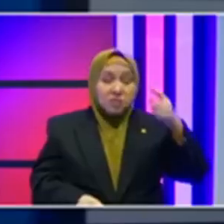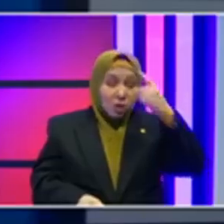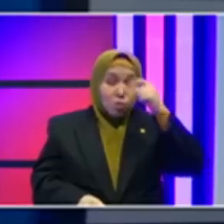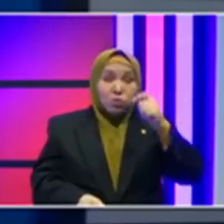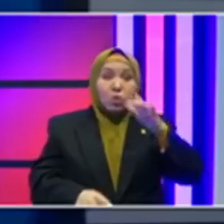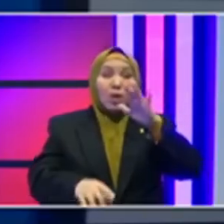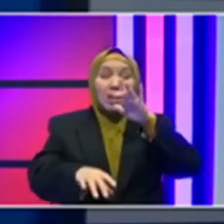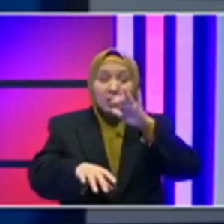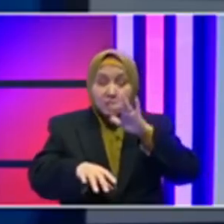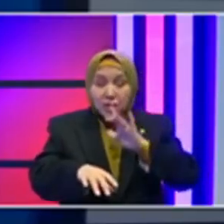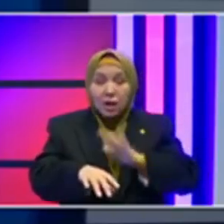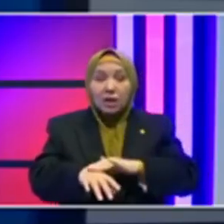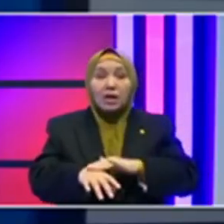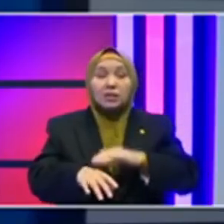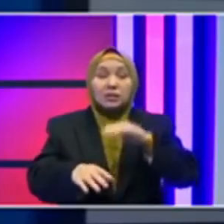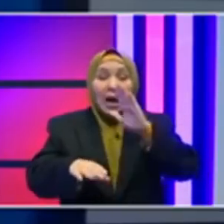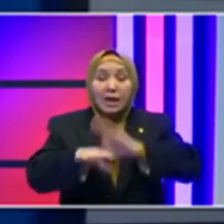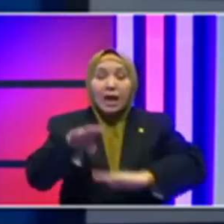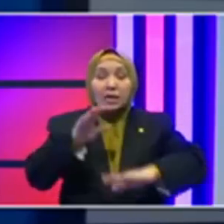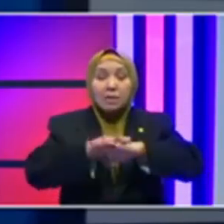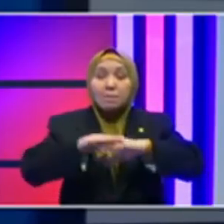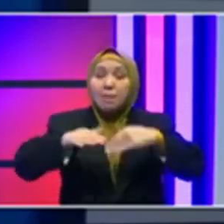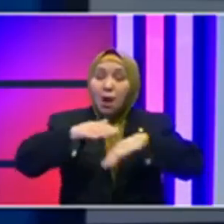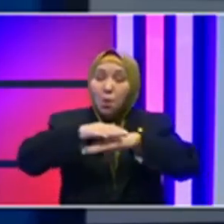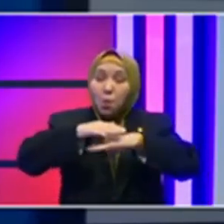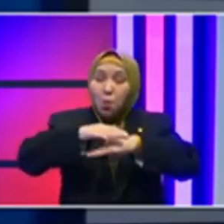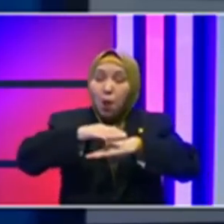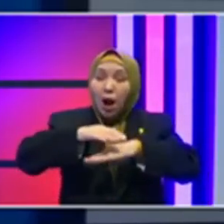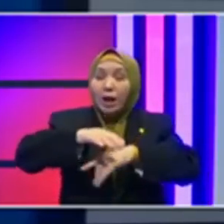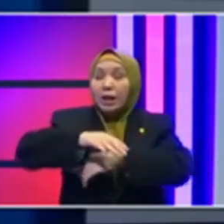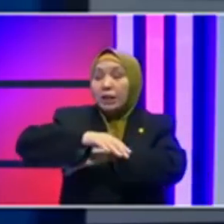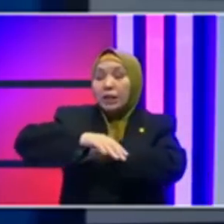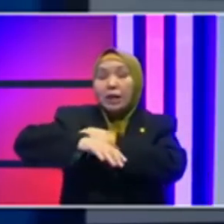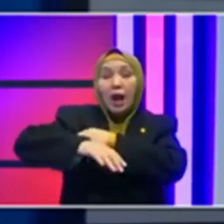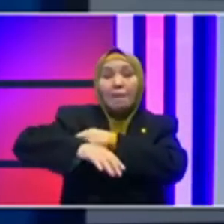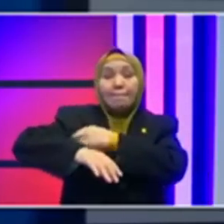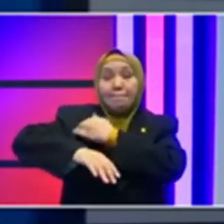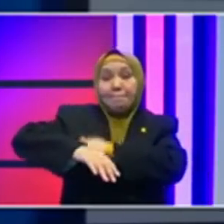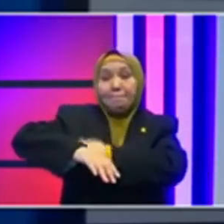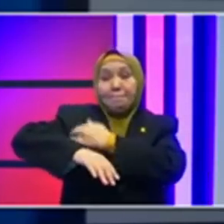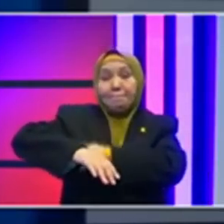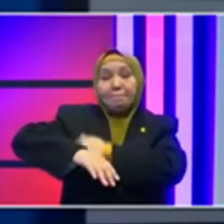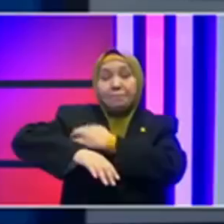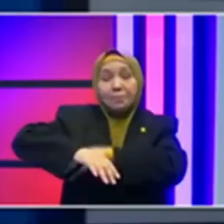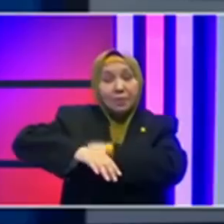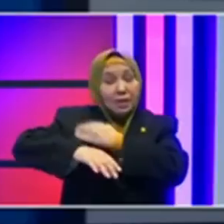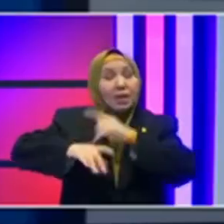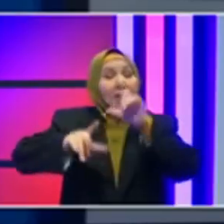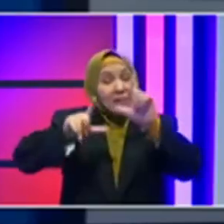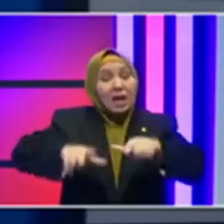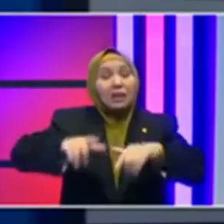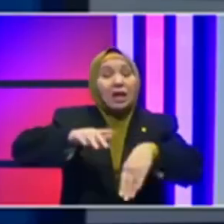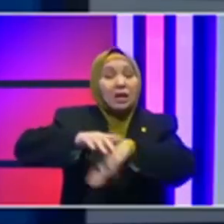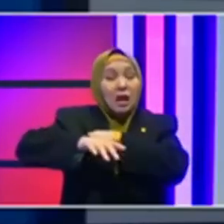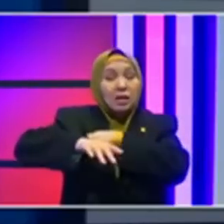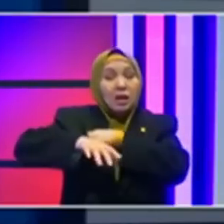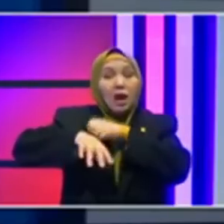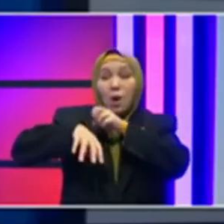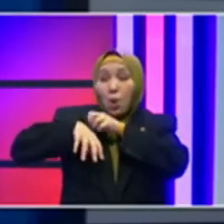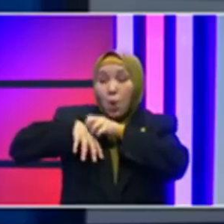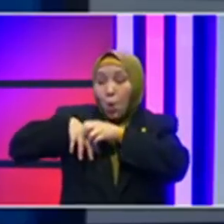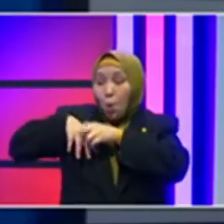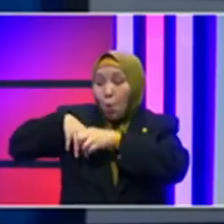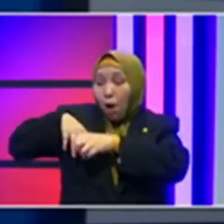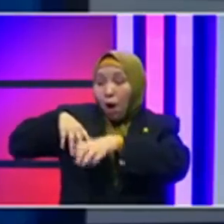tangannya di dalam bajunya di bawah ketiaknya dan apabila Allah perintahkan supaya dikeluarkan lalu terpancarlah cahaya